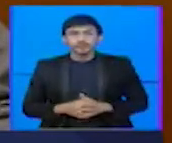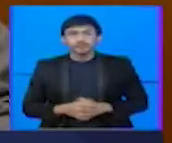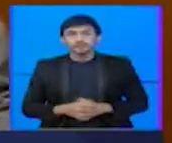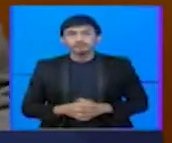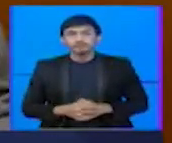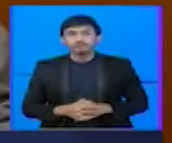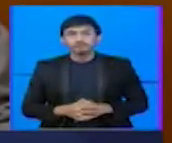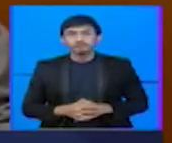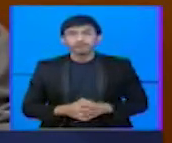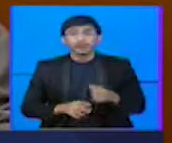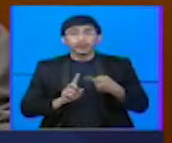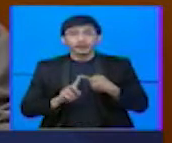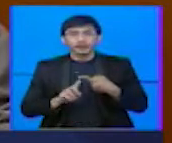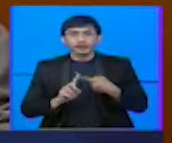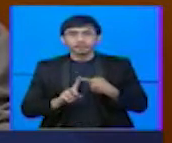Yang pertama,